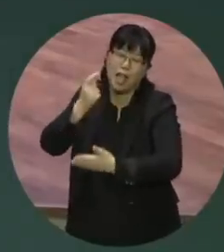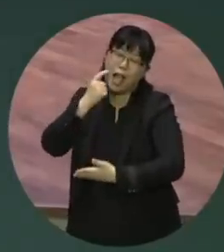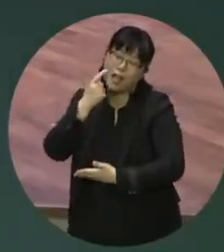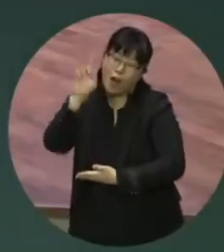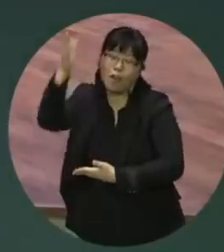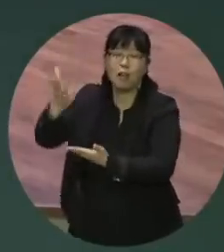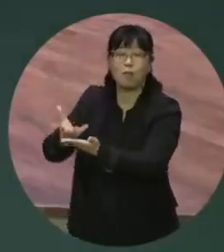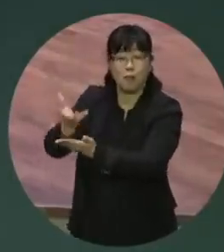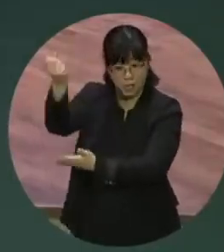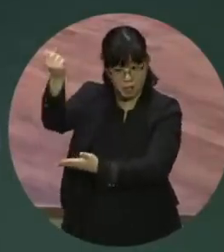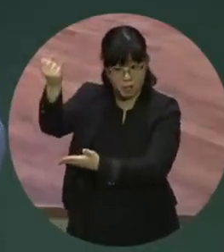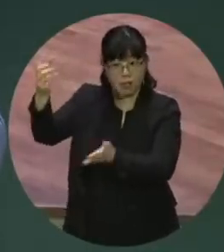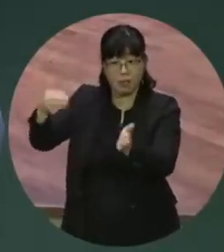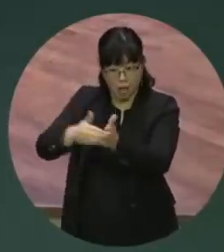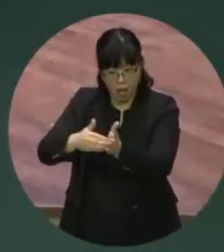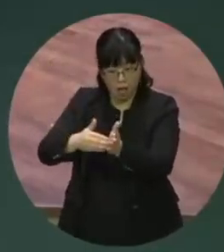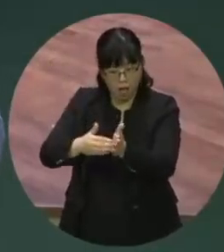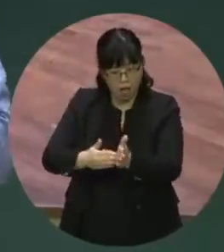아멘.